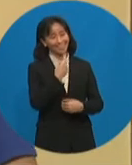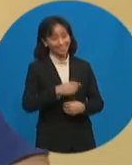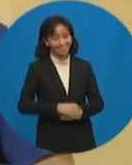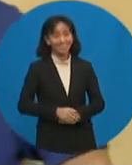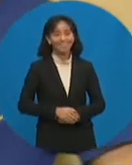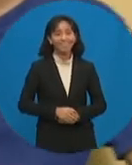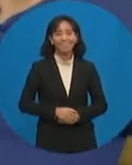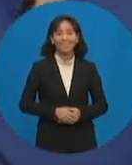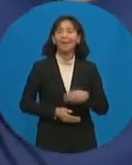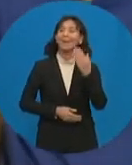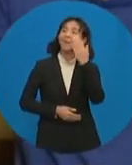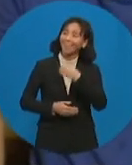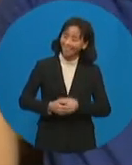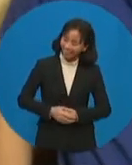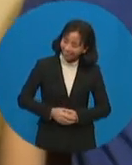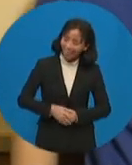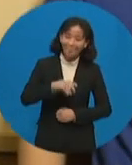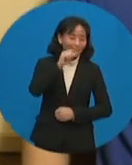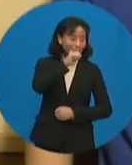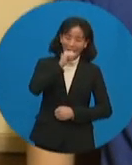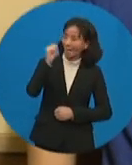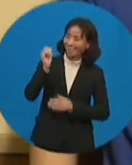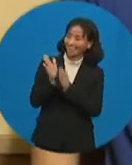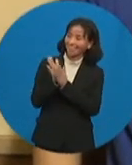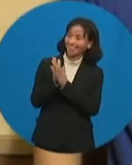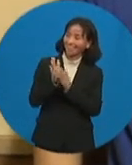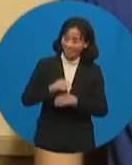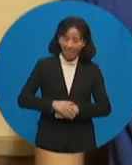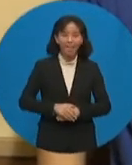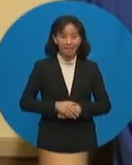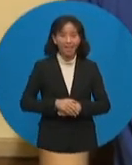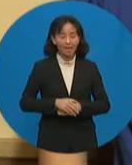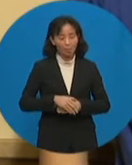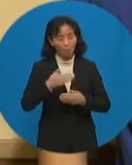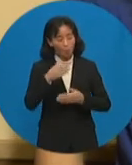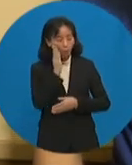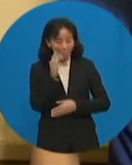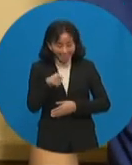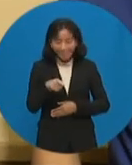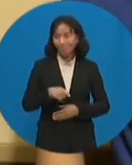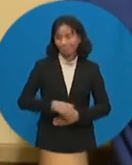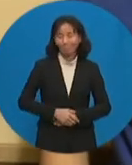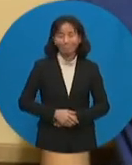楽しんでやられていると。 はい、 素晴らしいですね。とっても美味しいです。 ありがとうございます。